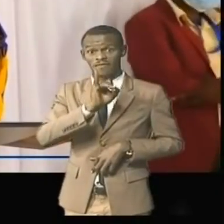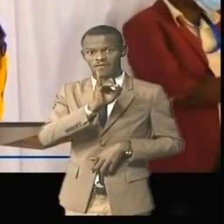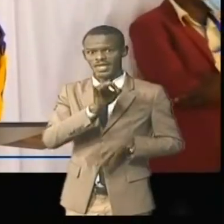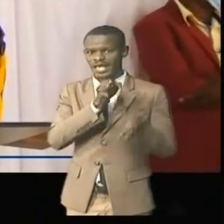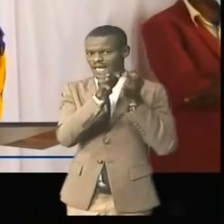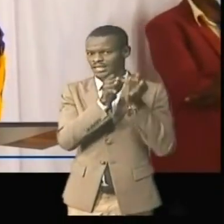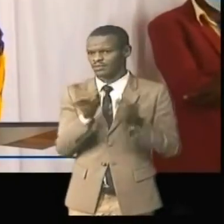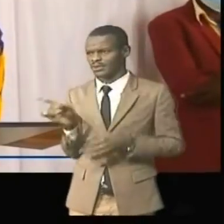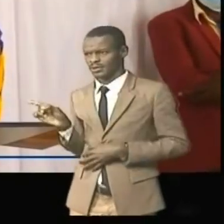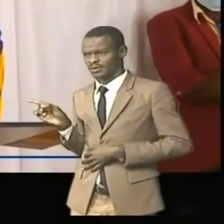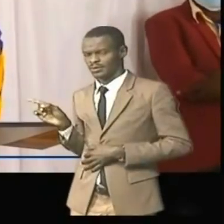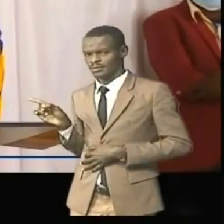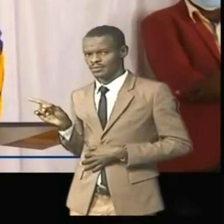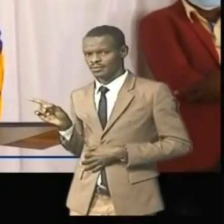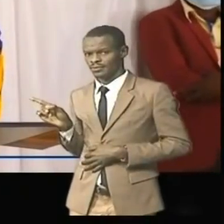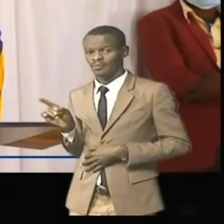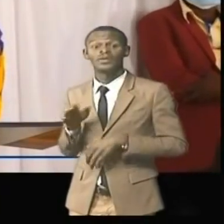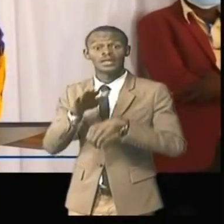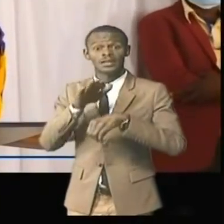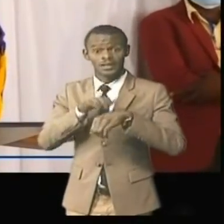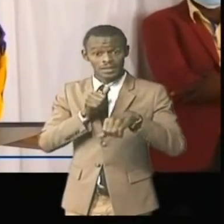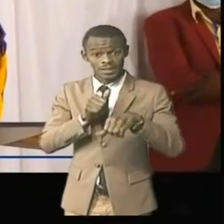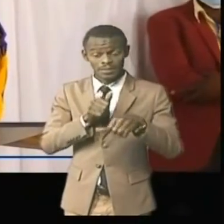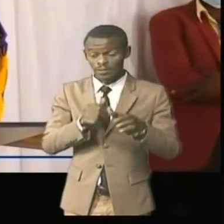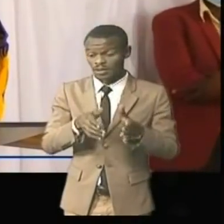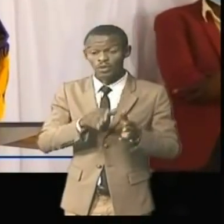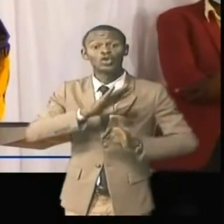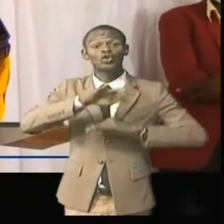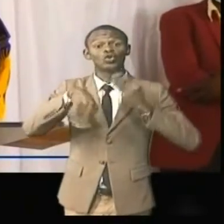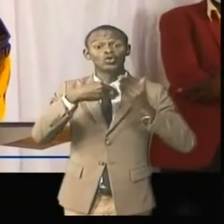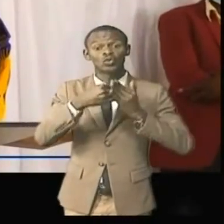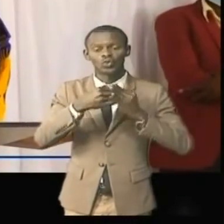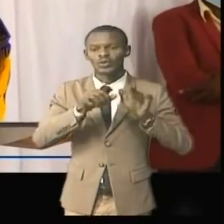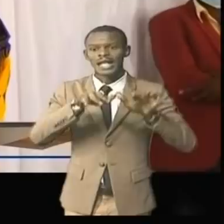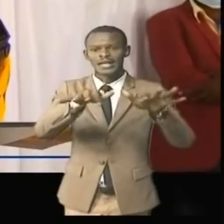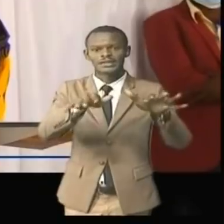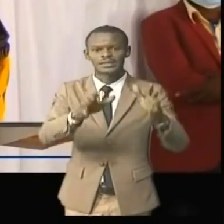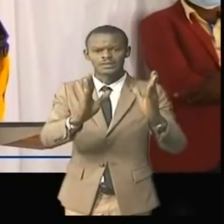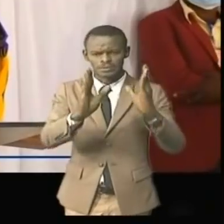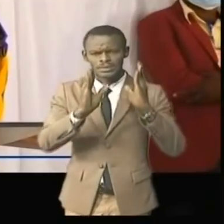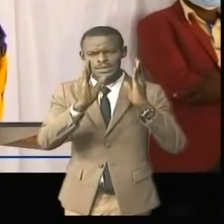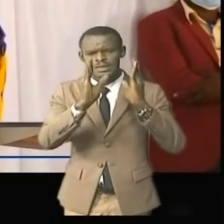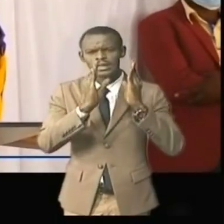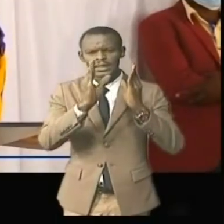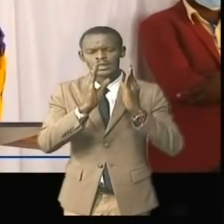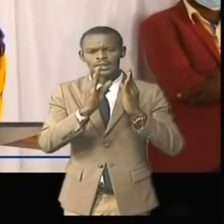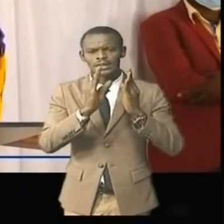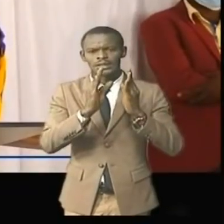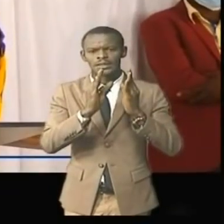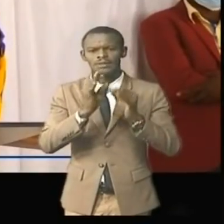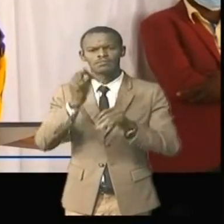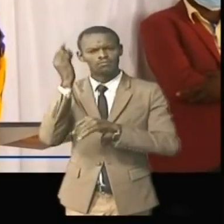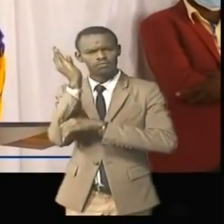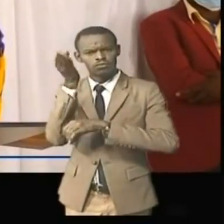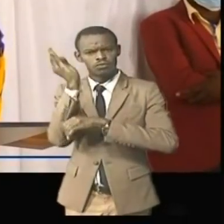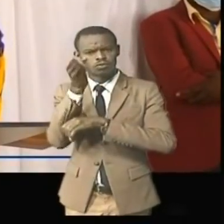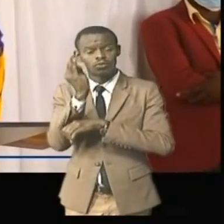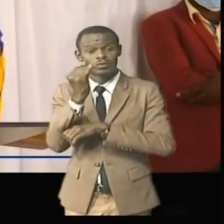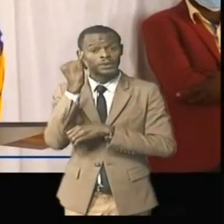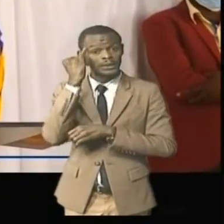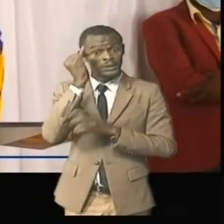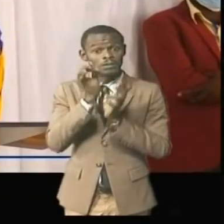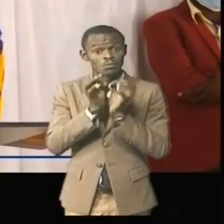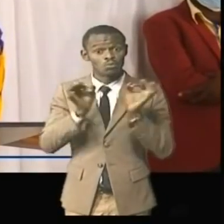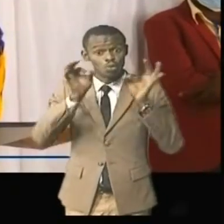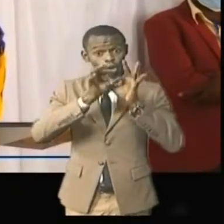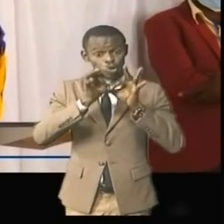l'assistance à prêter l'oreille attentive au déroulement de cette manifestation afin de ne pas